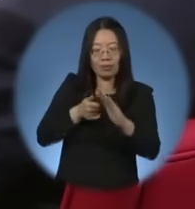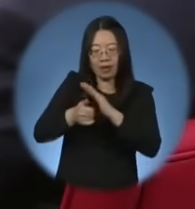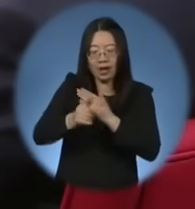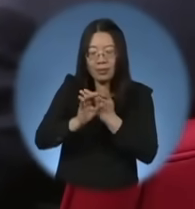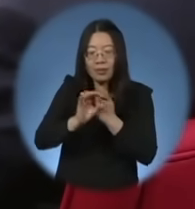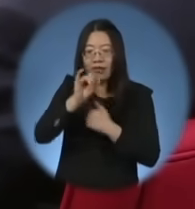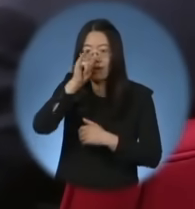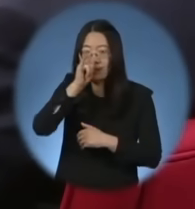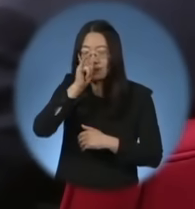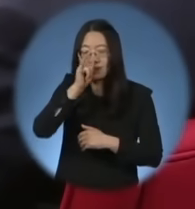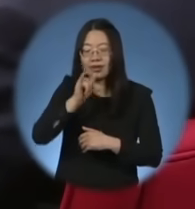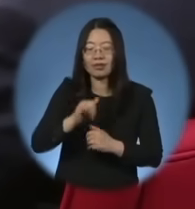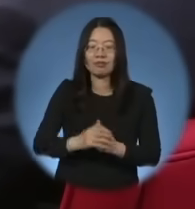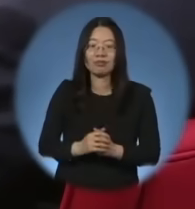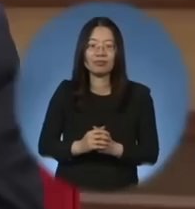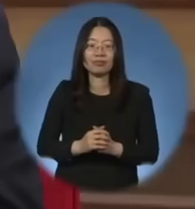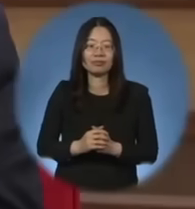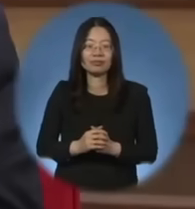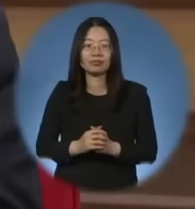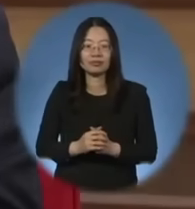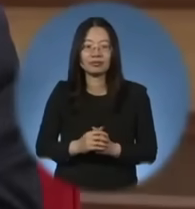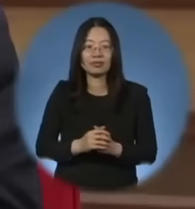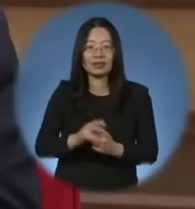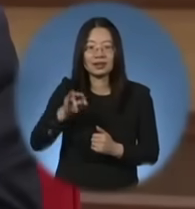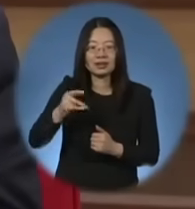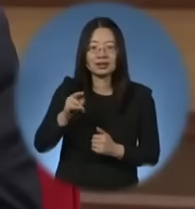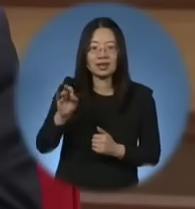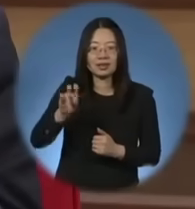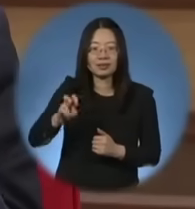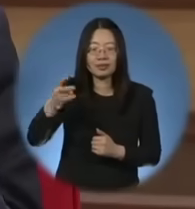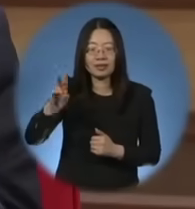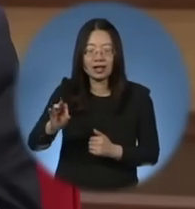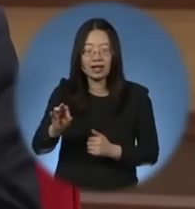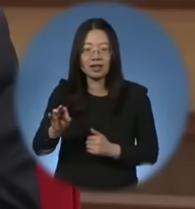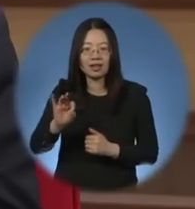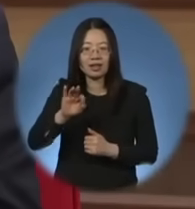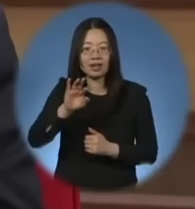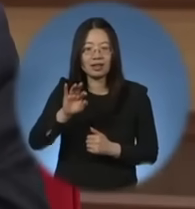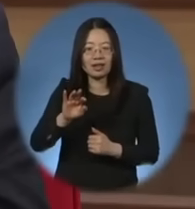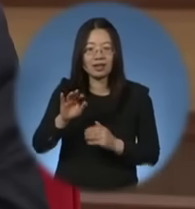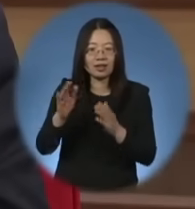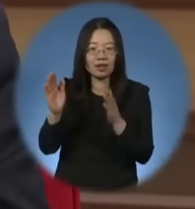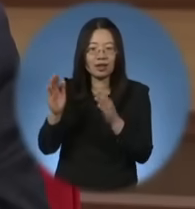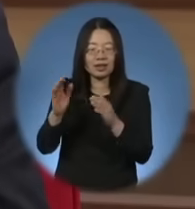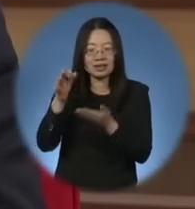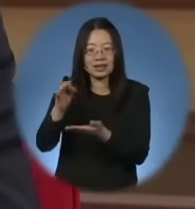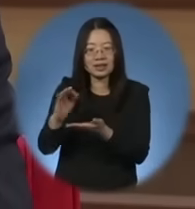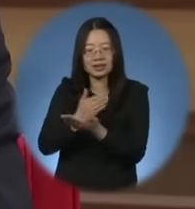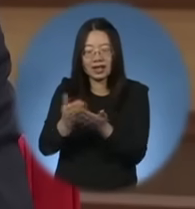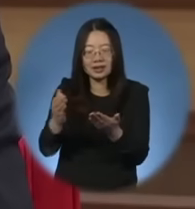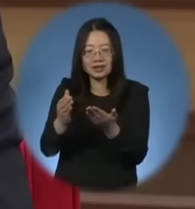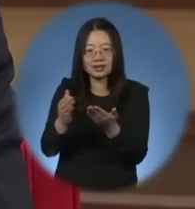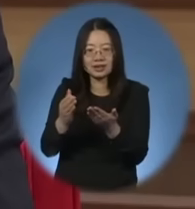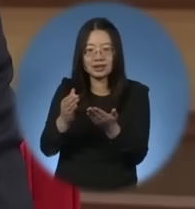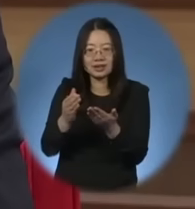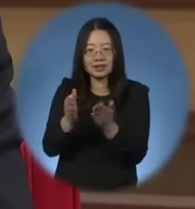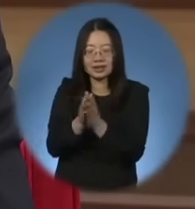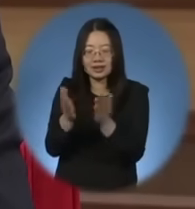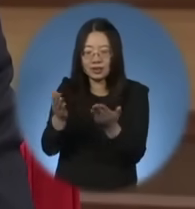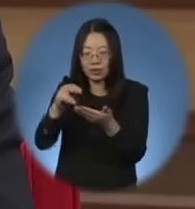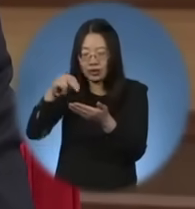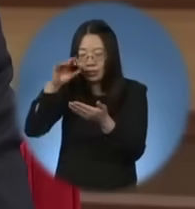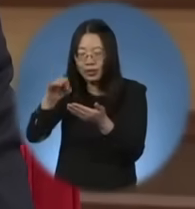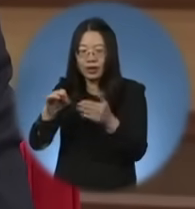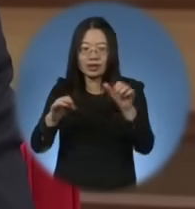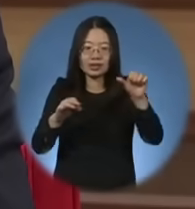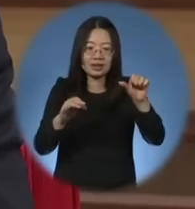있어요 어 저저 신사임당의 분기는 다섯 자매의 저 한